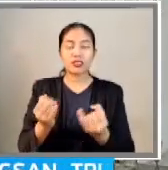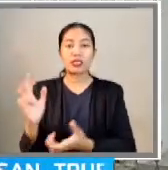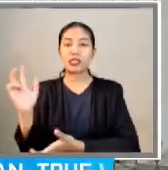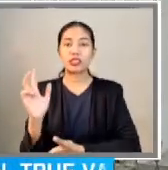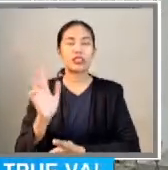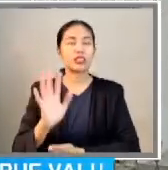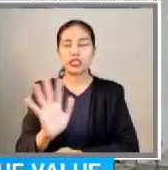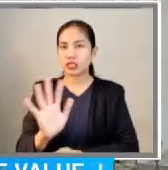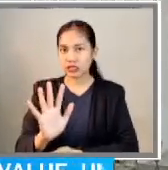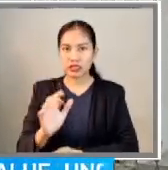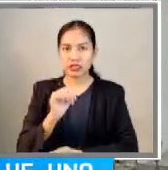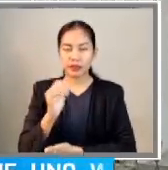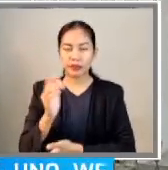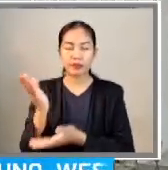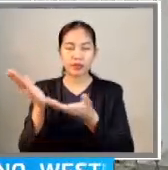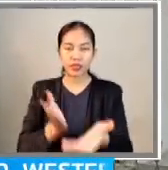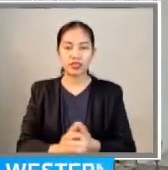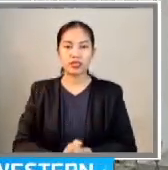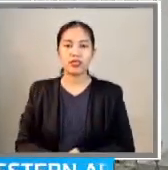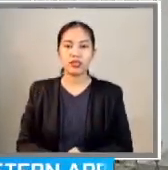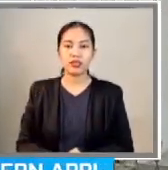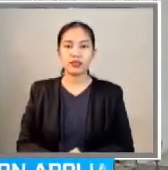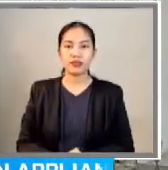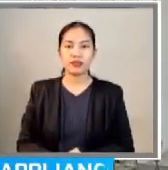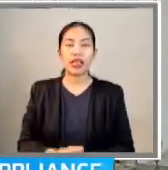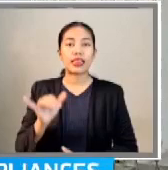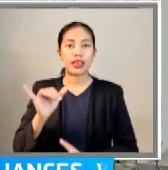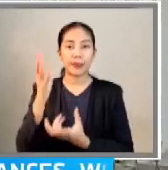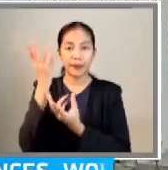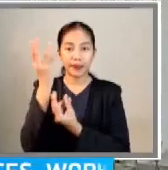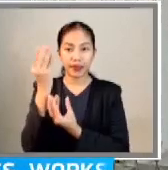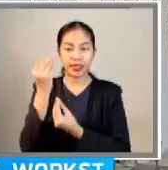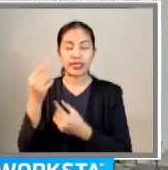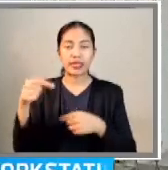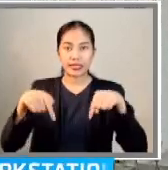pinakahuling ulat mula dito sa Quirino Grandstand. Raffy?